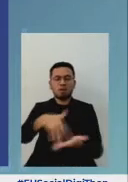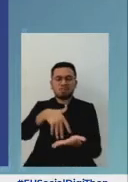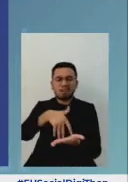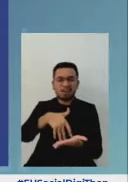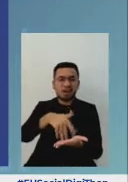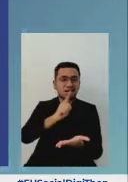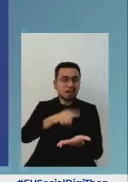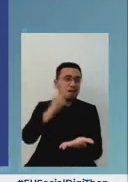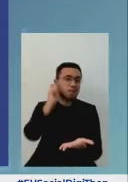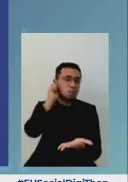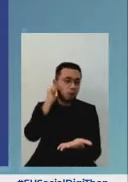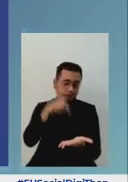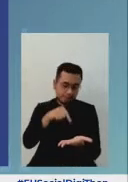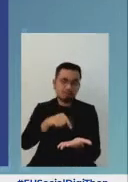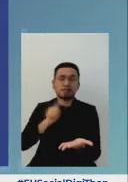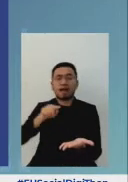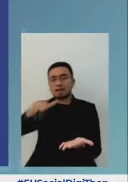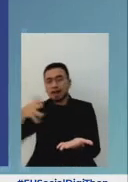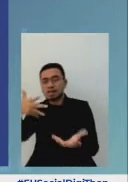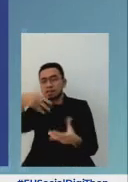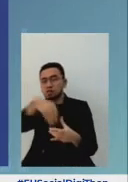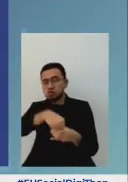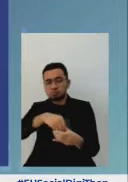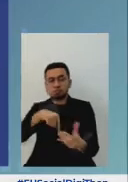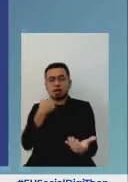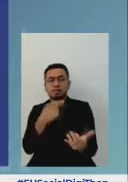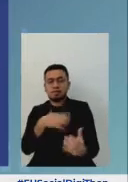anak menjadi prioritas.